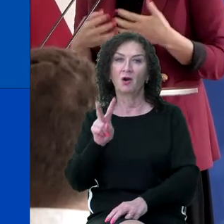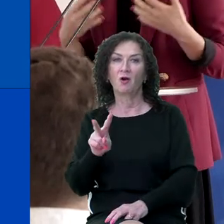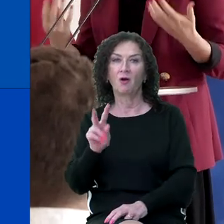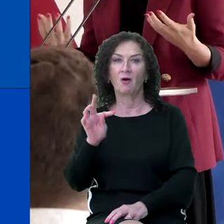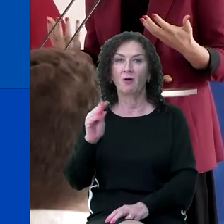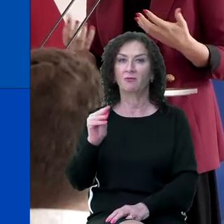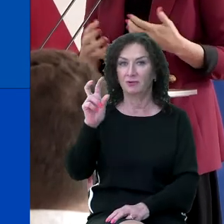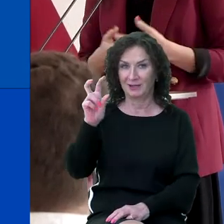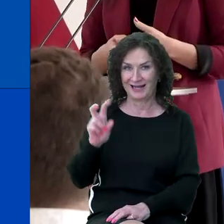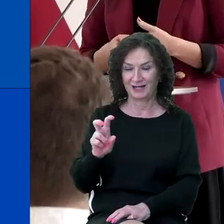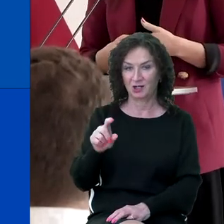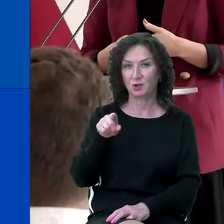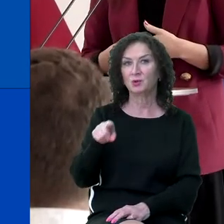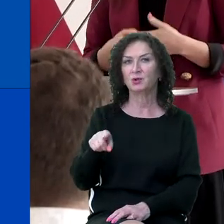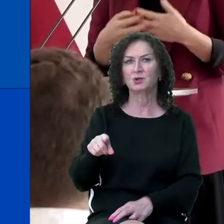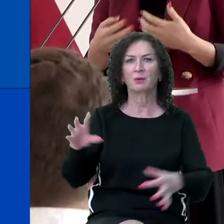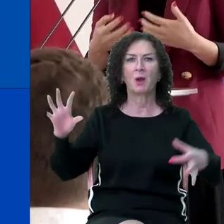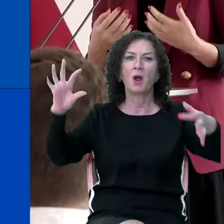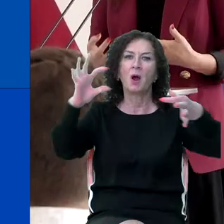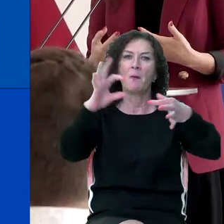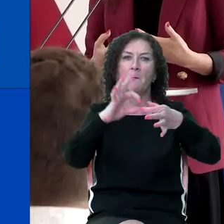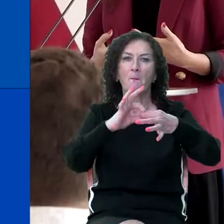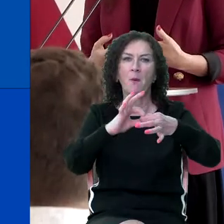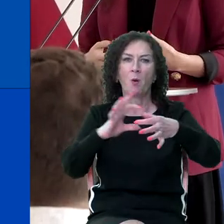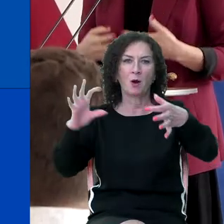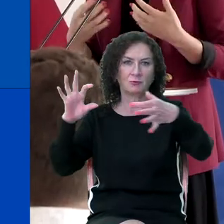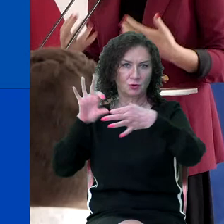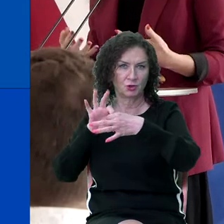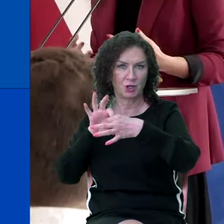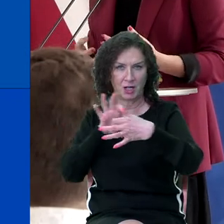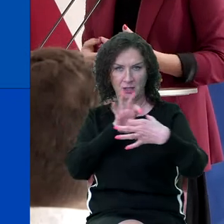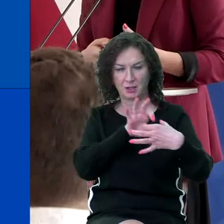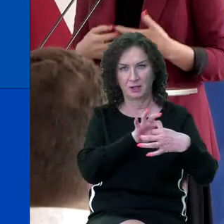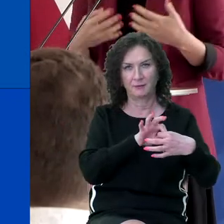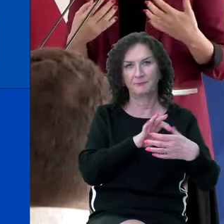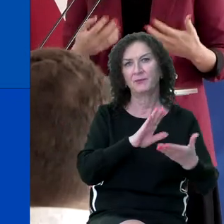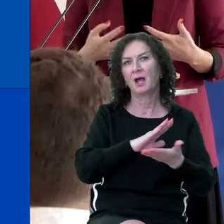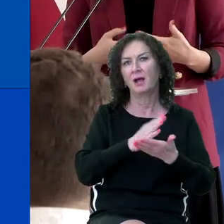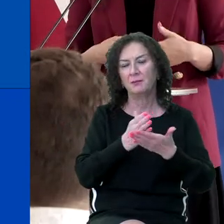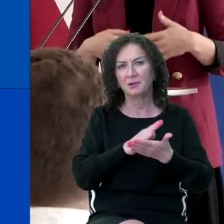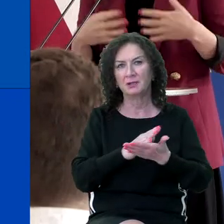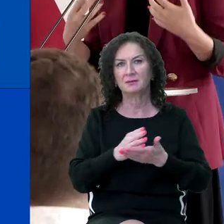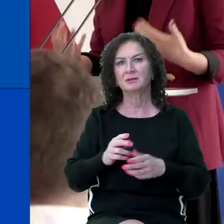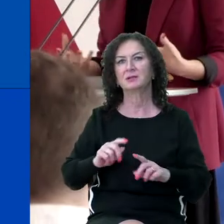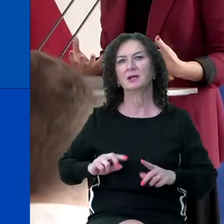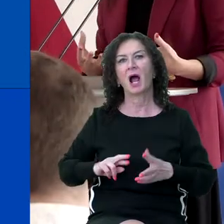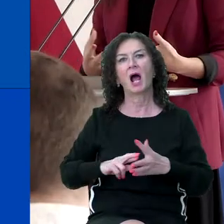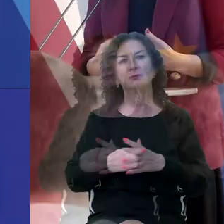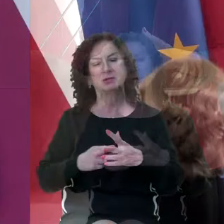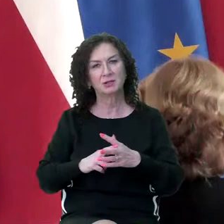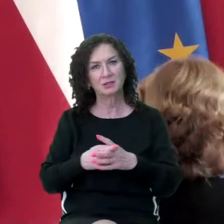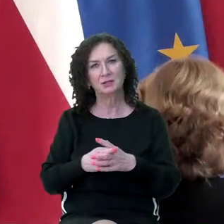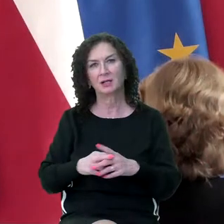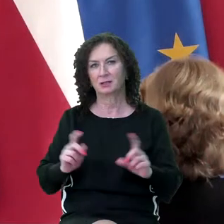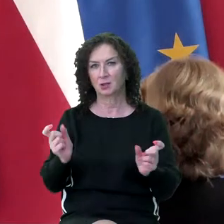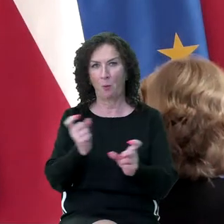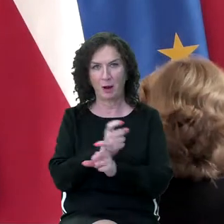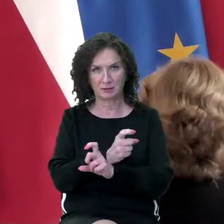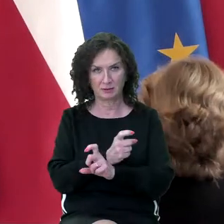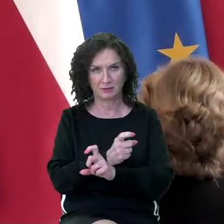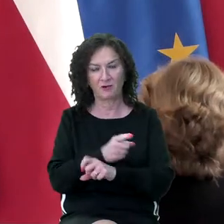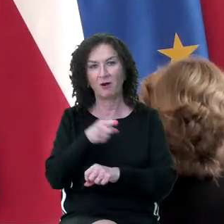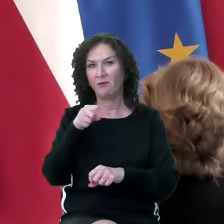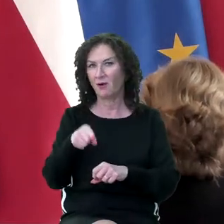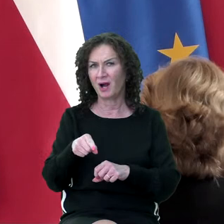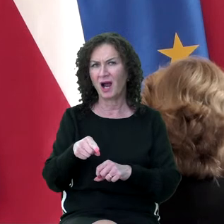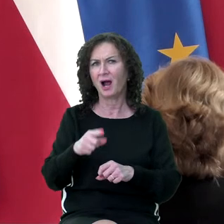między administracją państwową, a ludźmi z pomysłami, czy to startupami, czy osobami fizycznymi, czy NGO-sami, to chciałabym